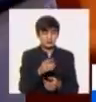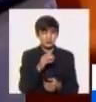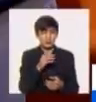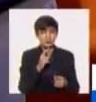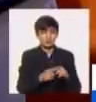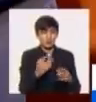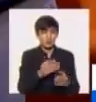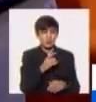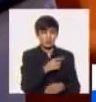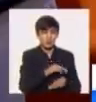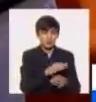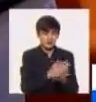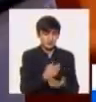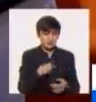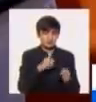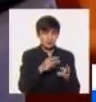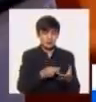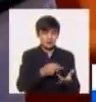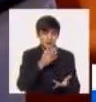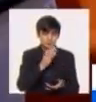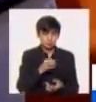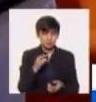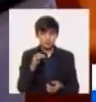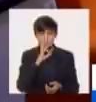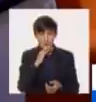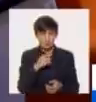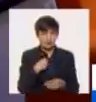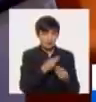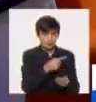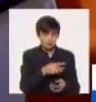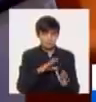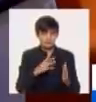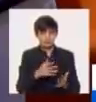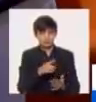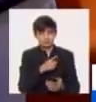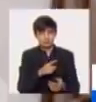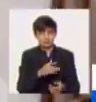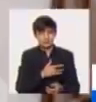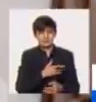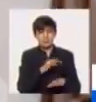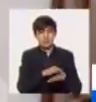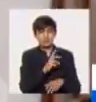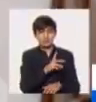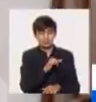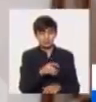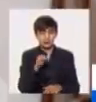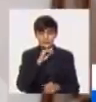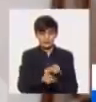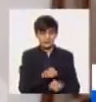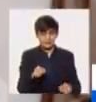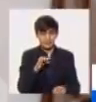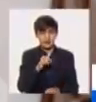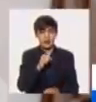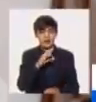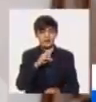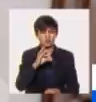сақаттары бар екен анализ жасаймыз. Себебі бұл дәрілерді кейбір, мысалға жүрек аурулары кезінде, офтальмологиялық